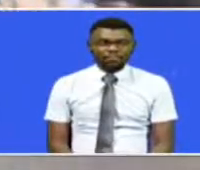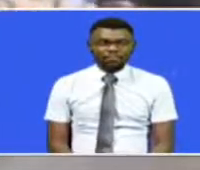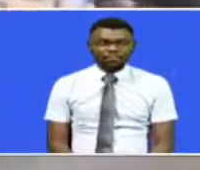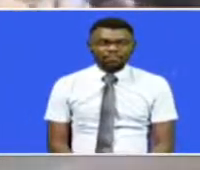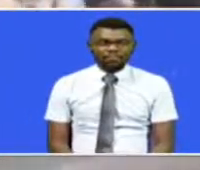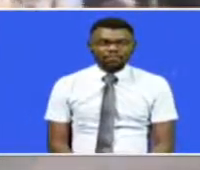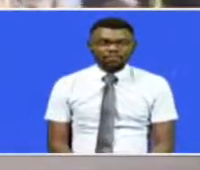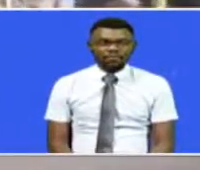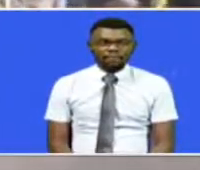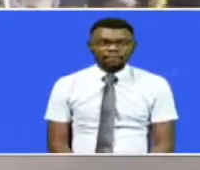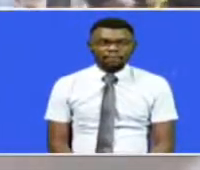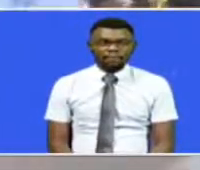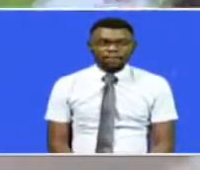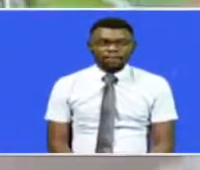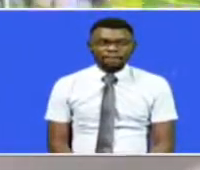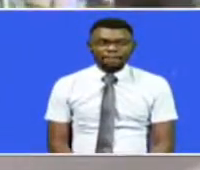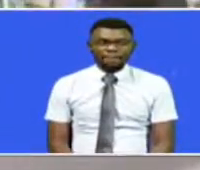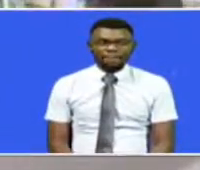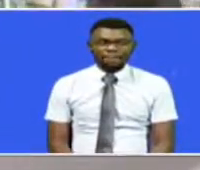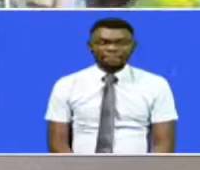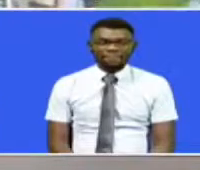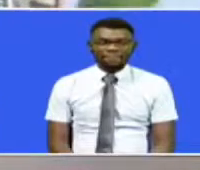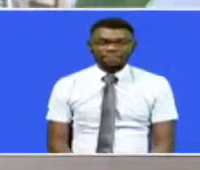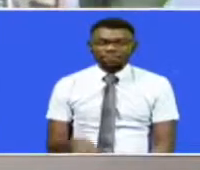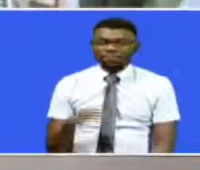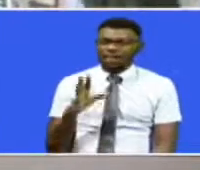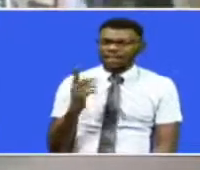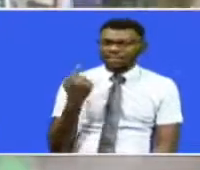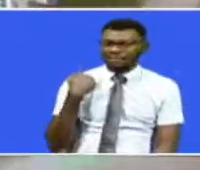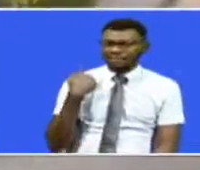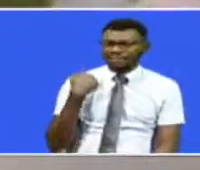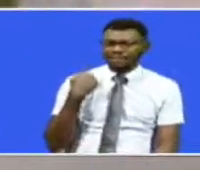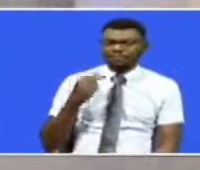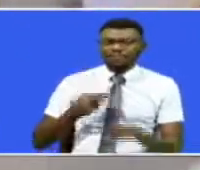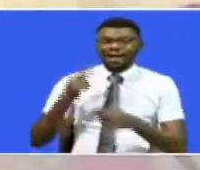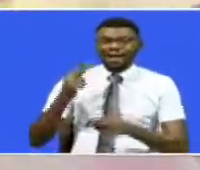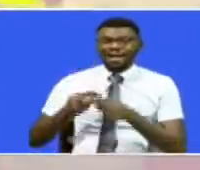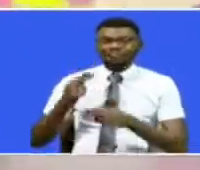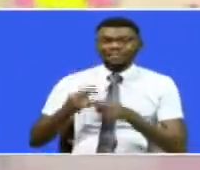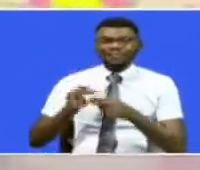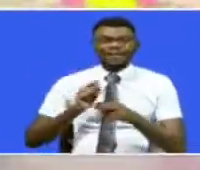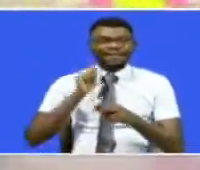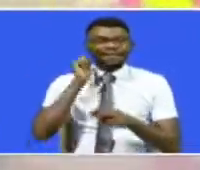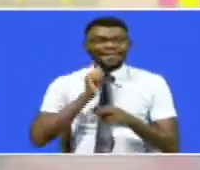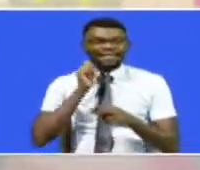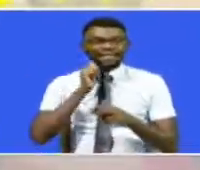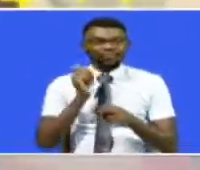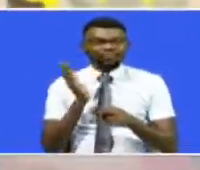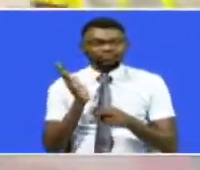Chini ya saa 24 baada ya kutoa matamshi haya mjini Kapsabet, kaunti ya Nandi,